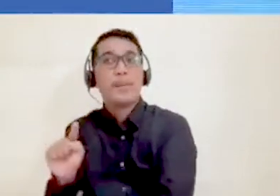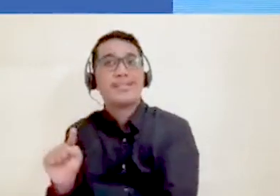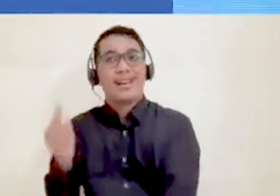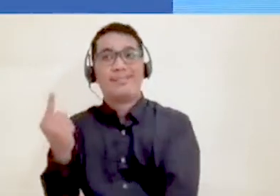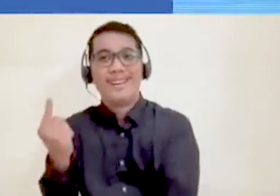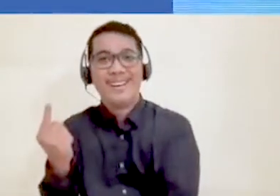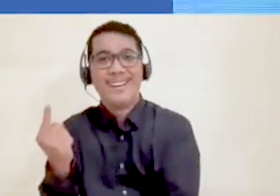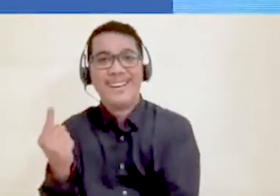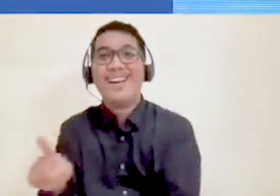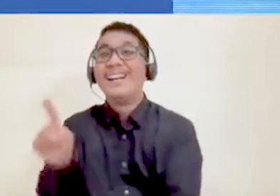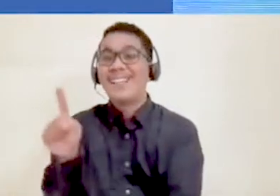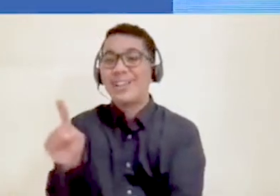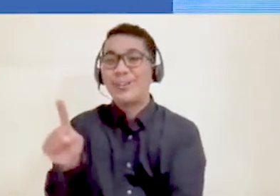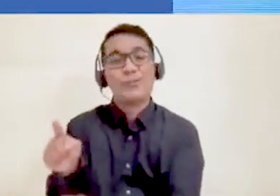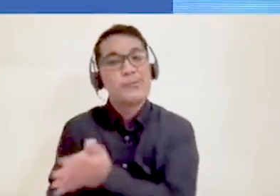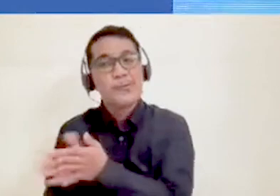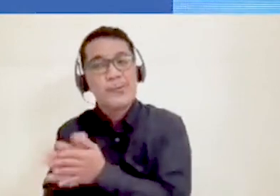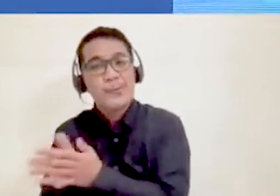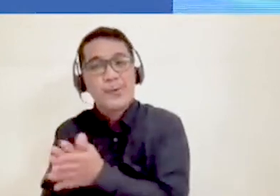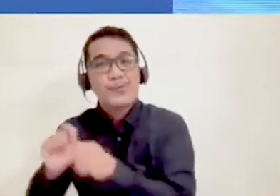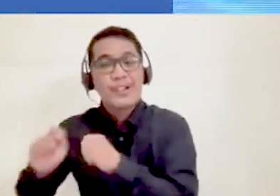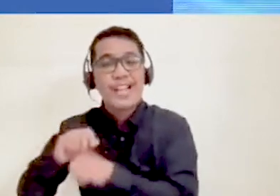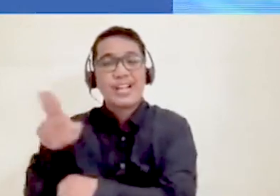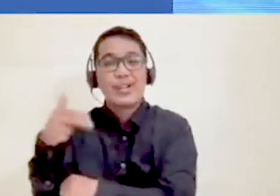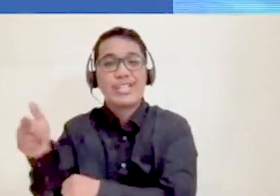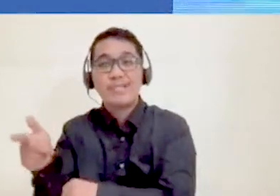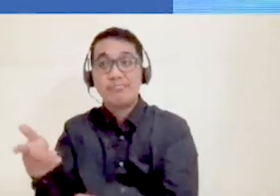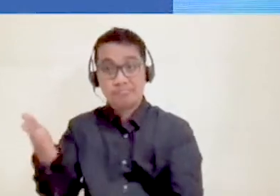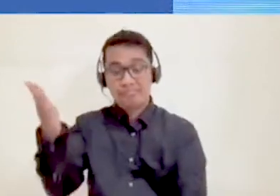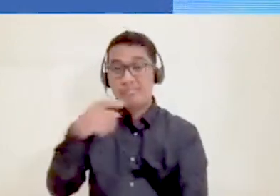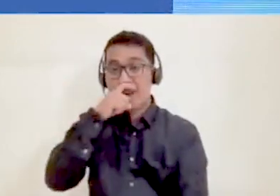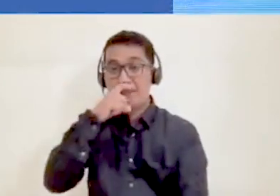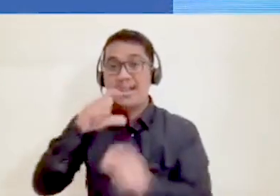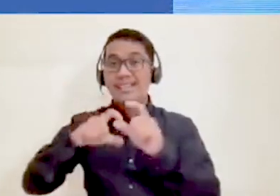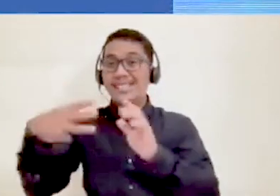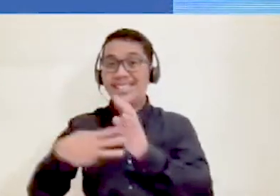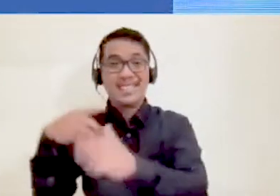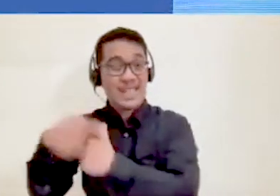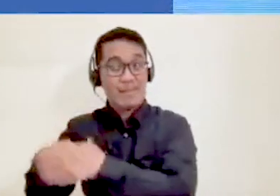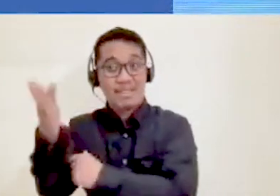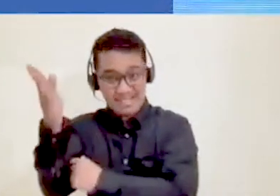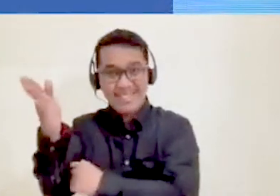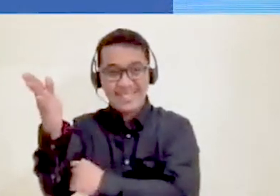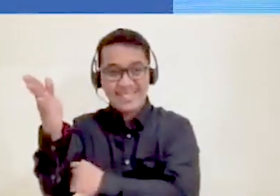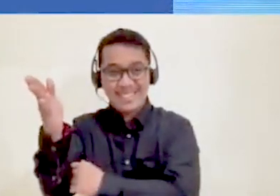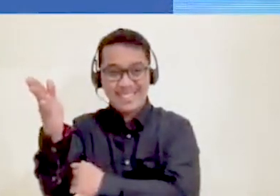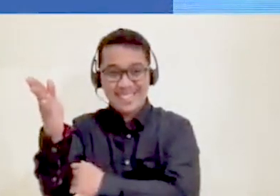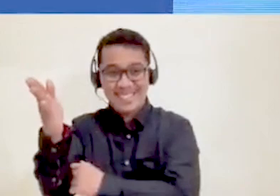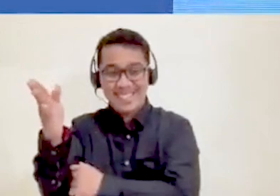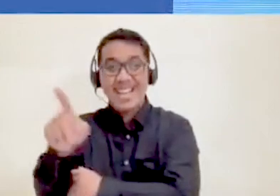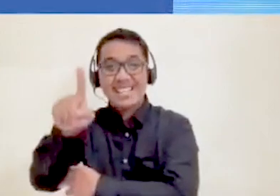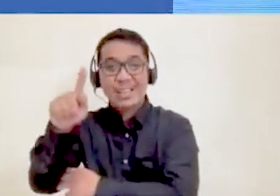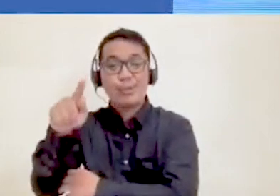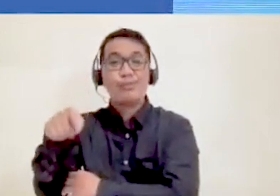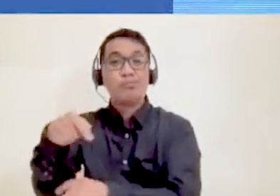salah satu inisiatornya kalau di Indonesia beliau Pak semi yang salah satu tokoh